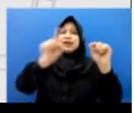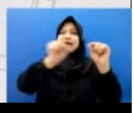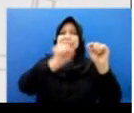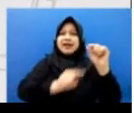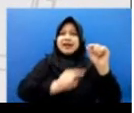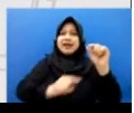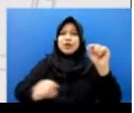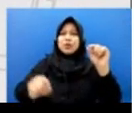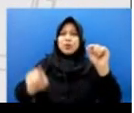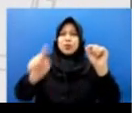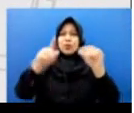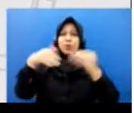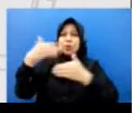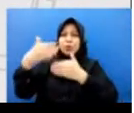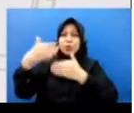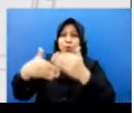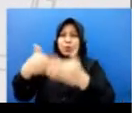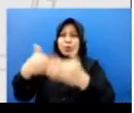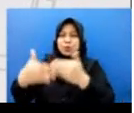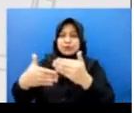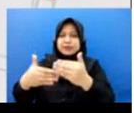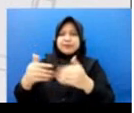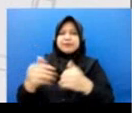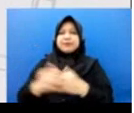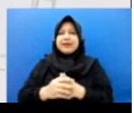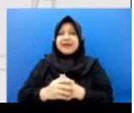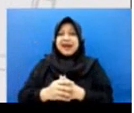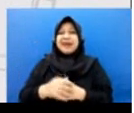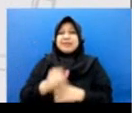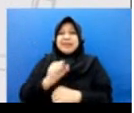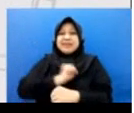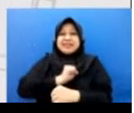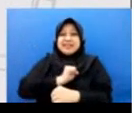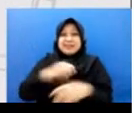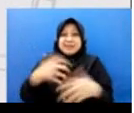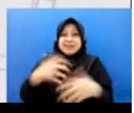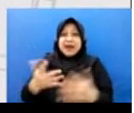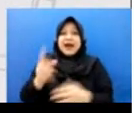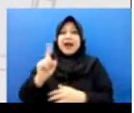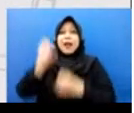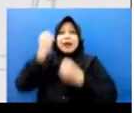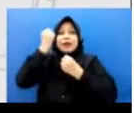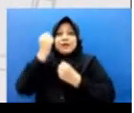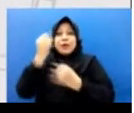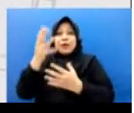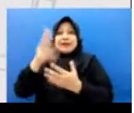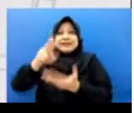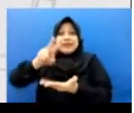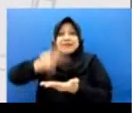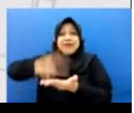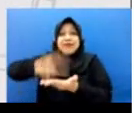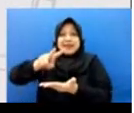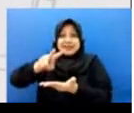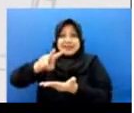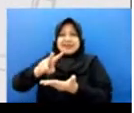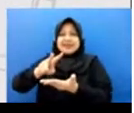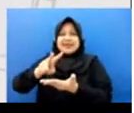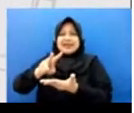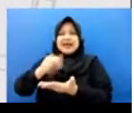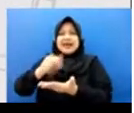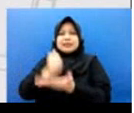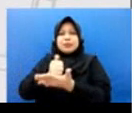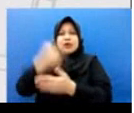adalah kalau misalnya informasi yang valid, yang dilandasi berpikir kritis, itu jadi hilang di